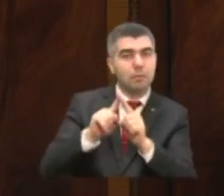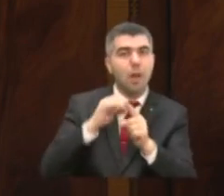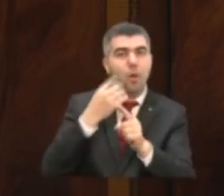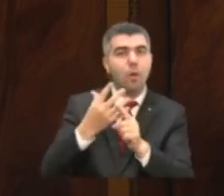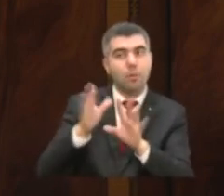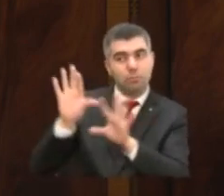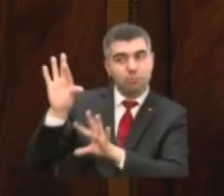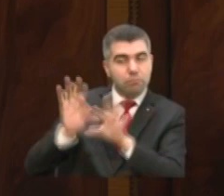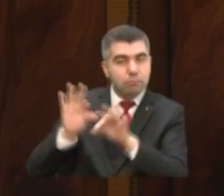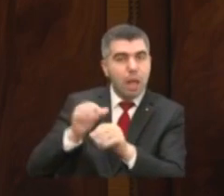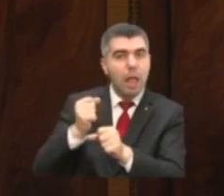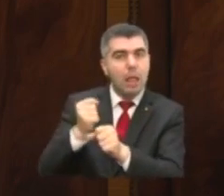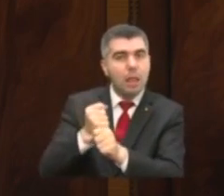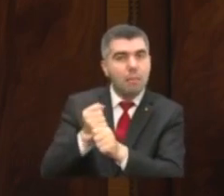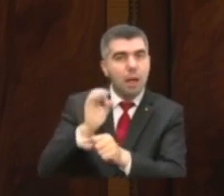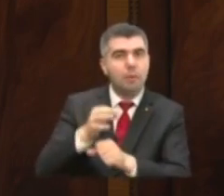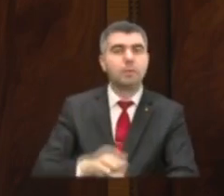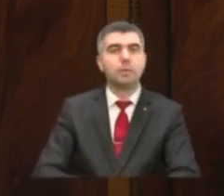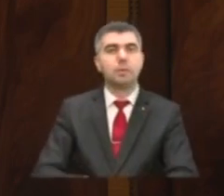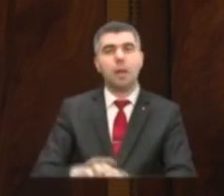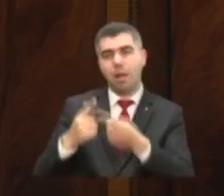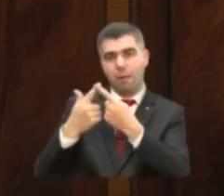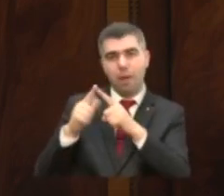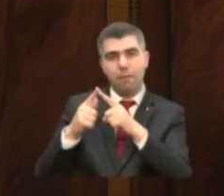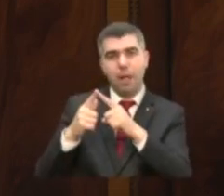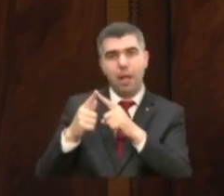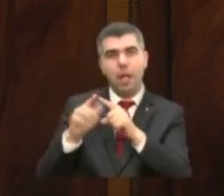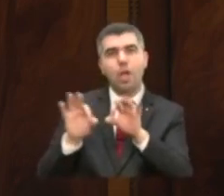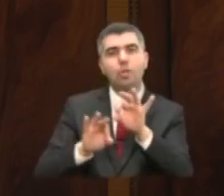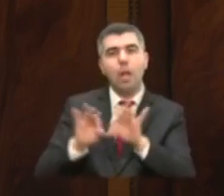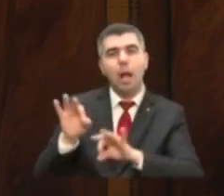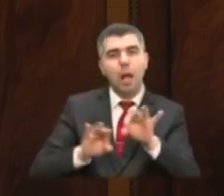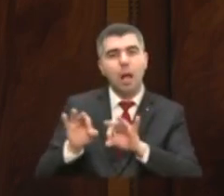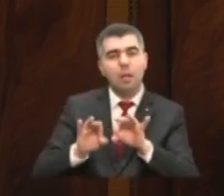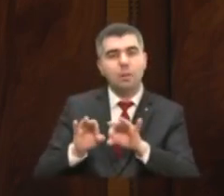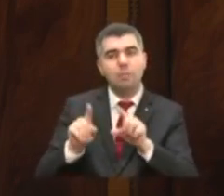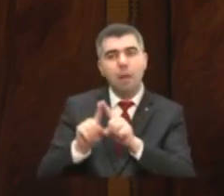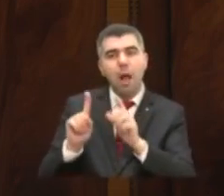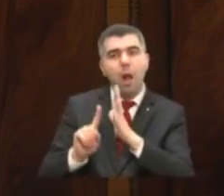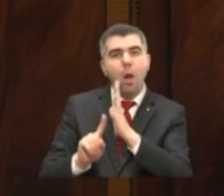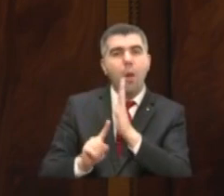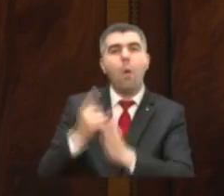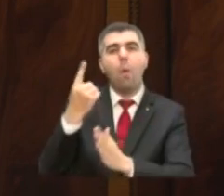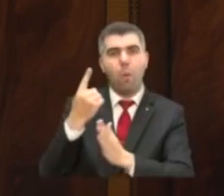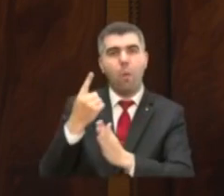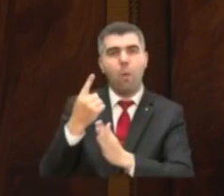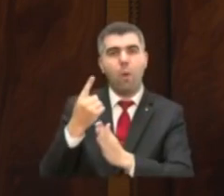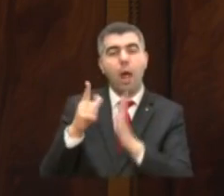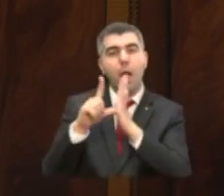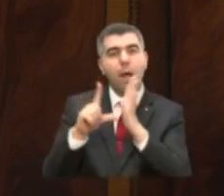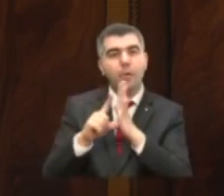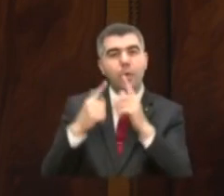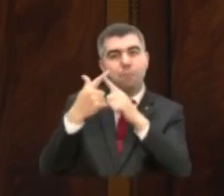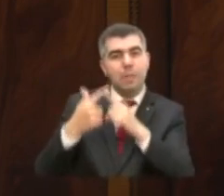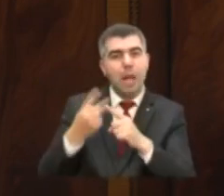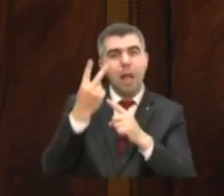الشغل. وفي هذا المجال درت عدد من الاجراءات. واحد الاجراء لاول مره دخل في قانون الماليه ديال 2018 هو